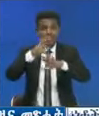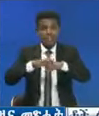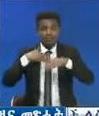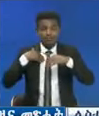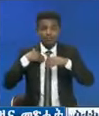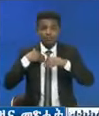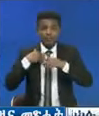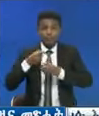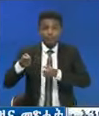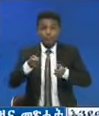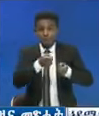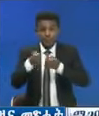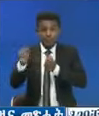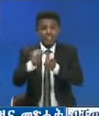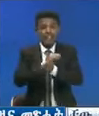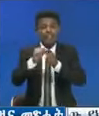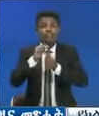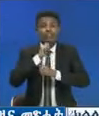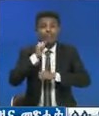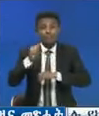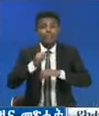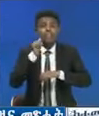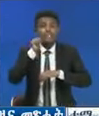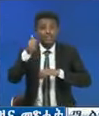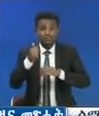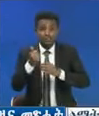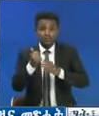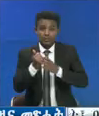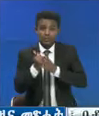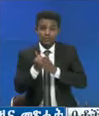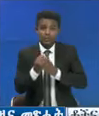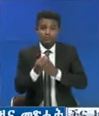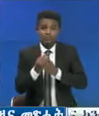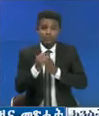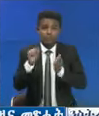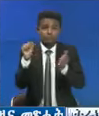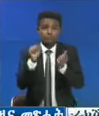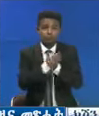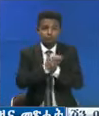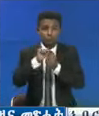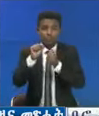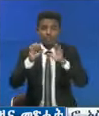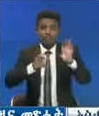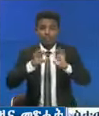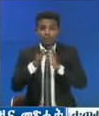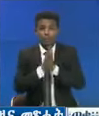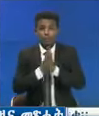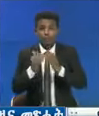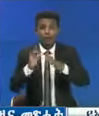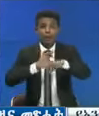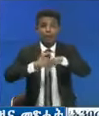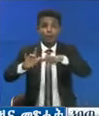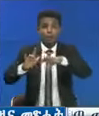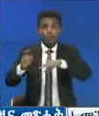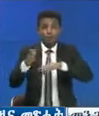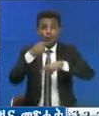በርጭ ካልጠፋ ይበላዋን ነገ ማሽላችን ከዘራም በኋላ ይበላዋን ነው የሚለው። አሁን በቀደም መጥቶ በቅርቡ ነው ዝም ብሎ ባዶ ሆኖበት